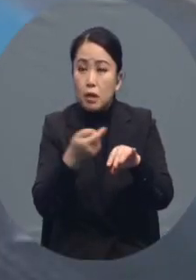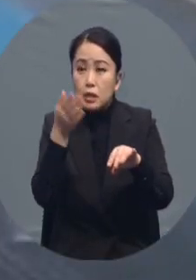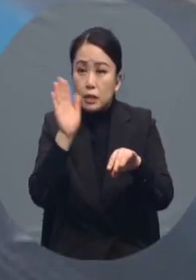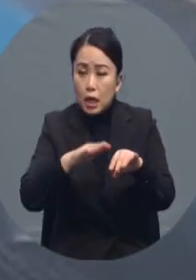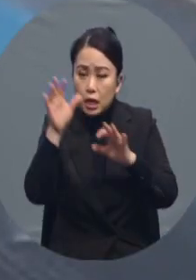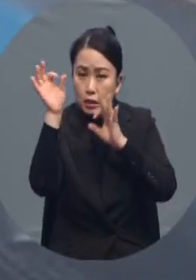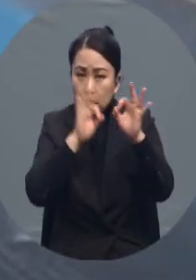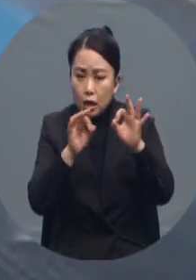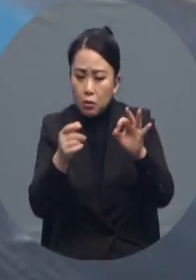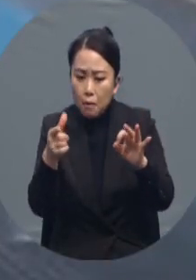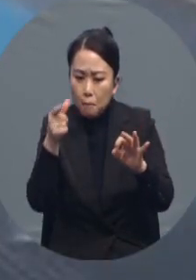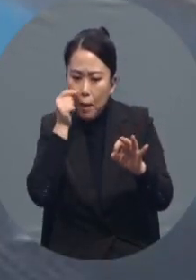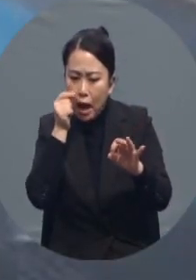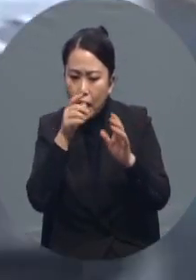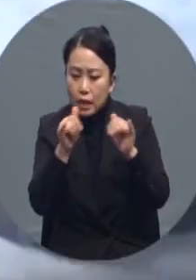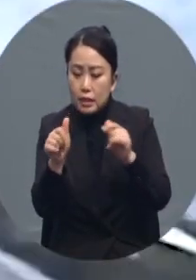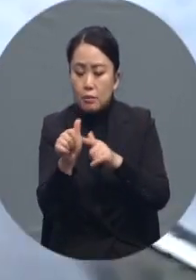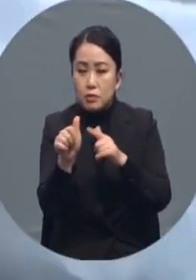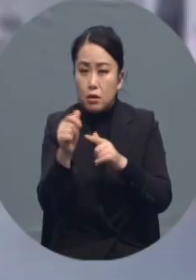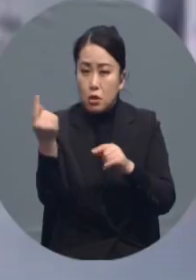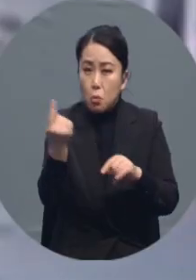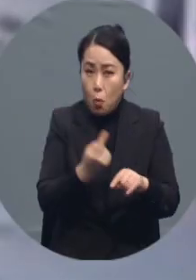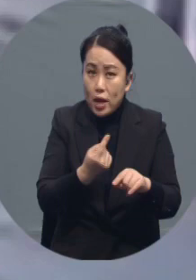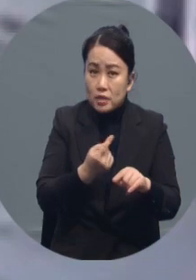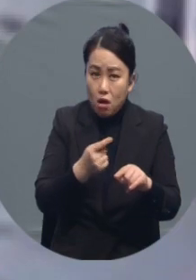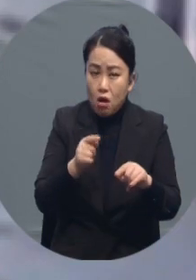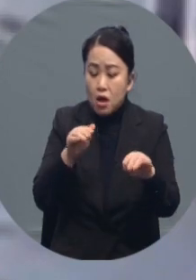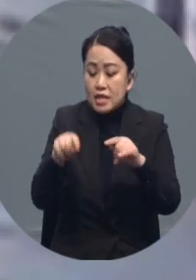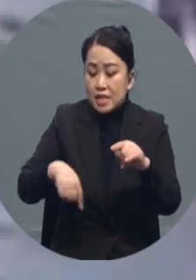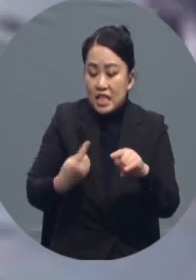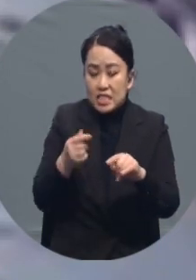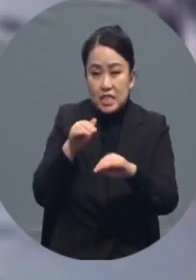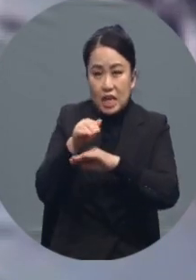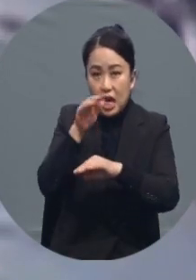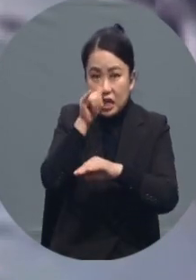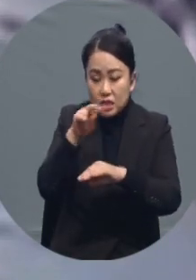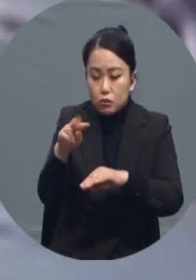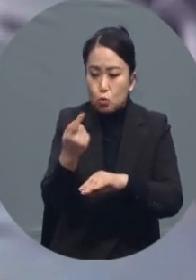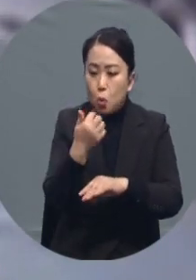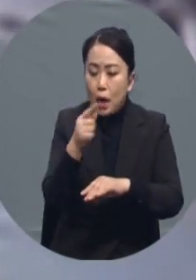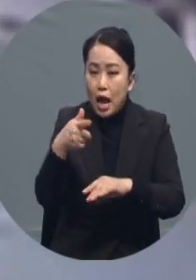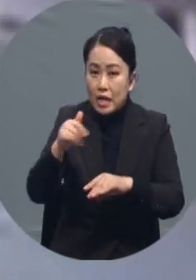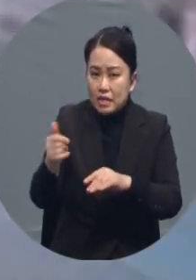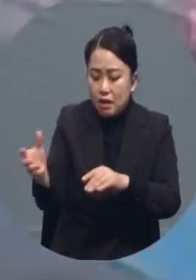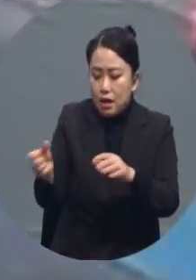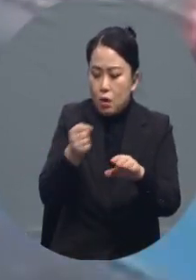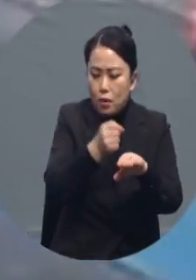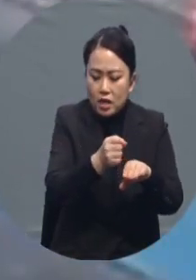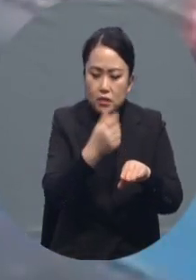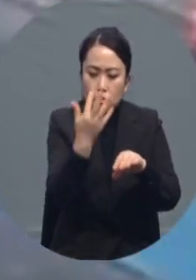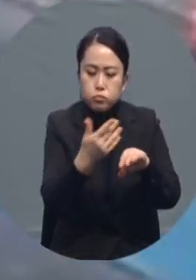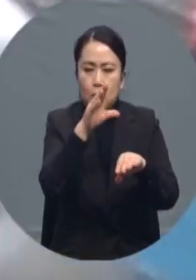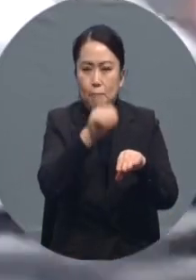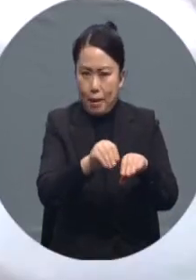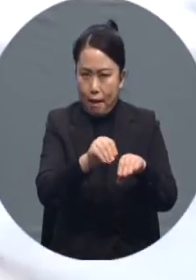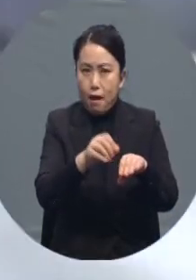그런데 사고를 목격한 한 남성이 다가와 자신의 차량에 있던 소화기를 꺼내 화재를 진압하고